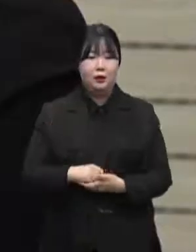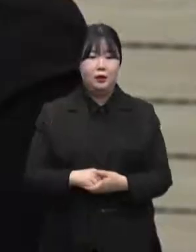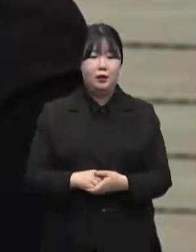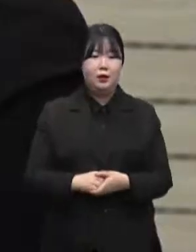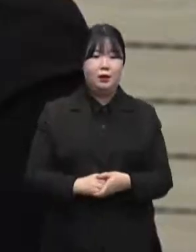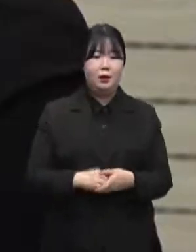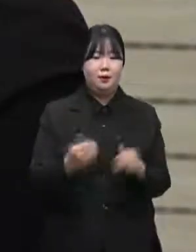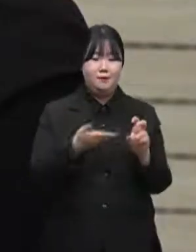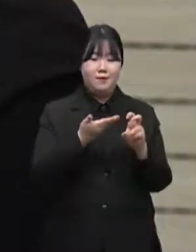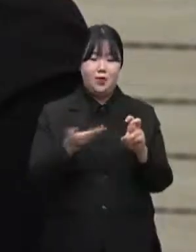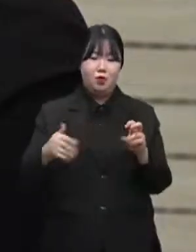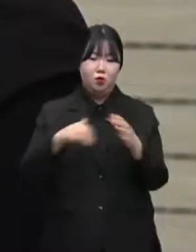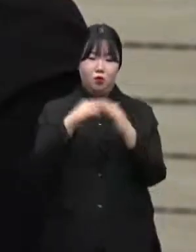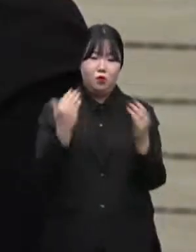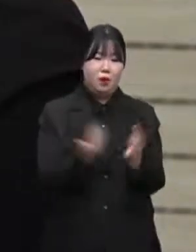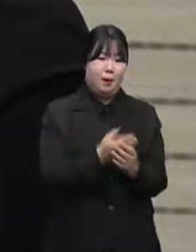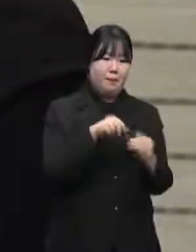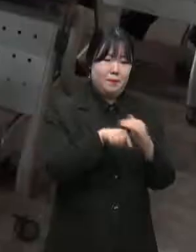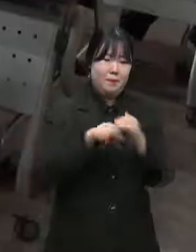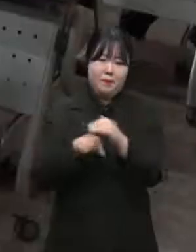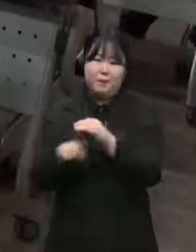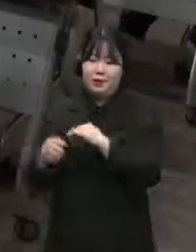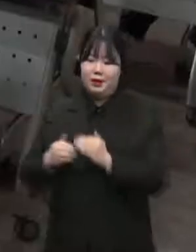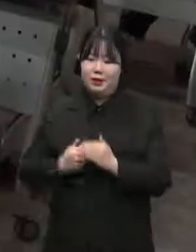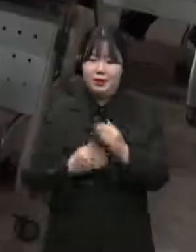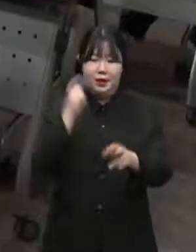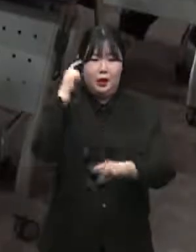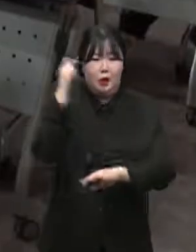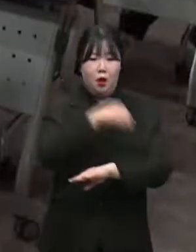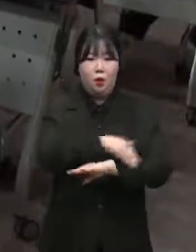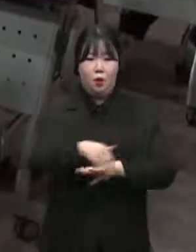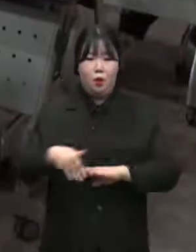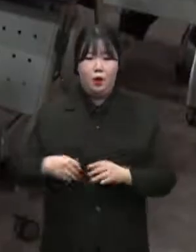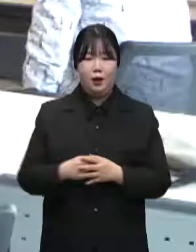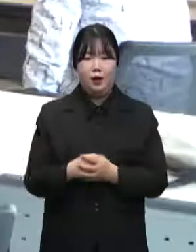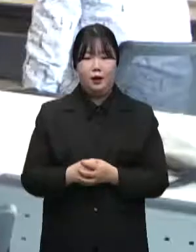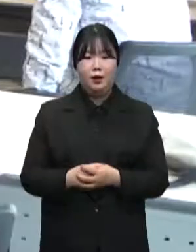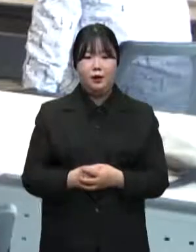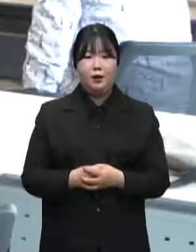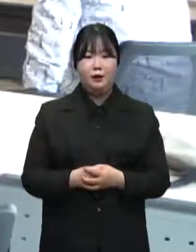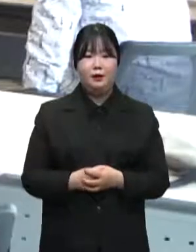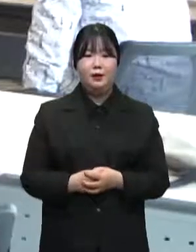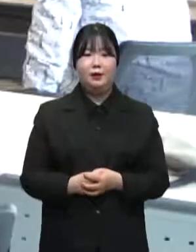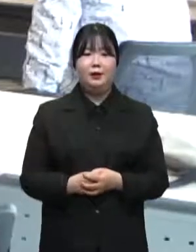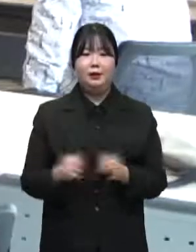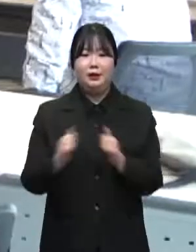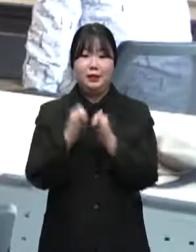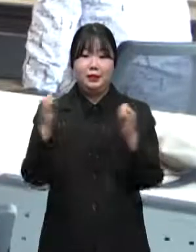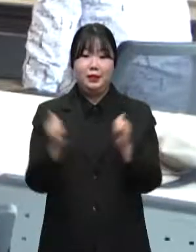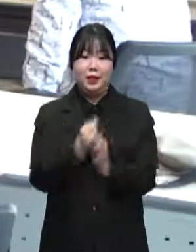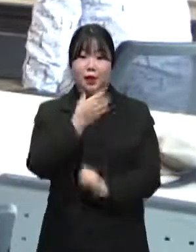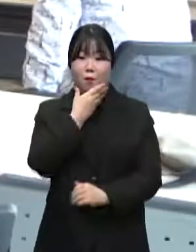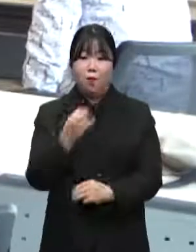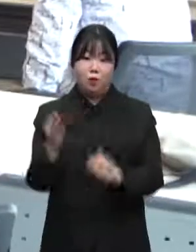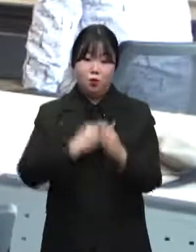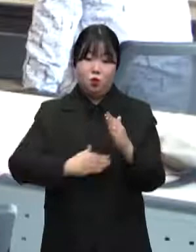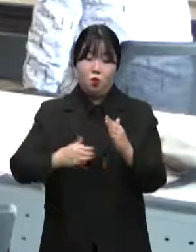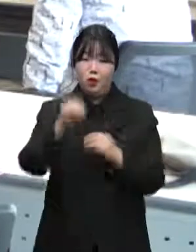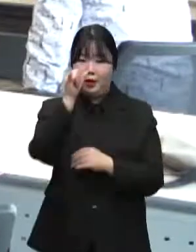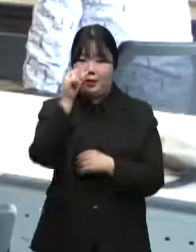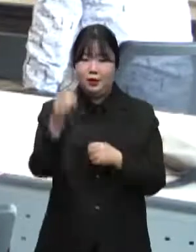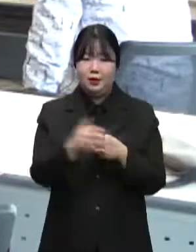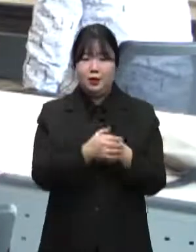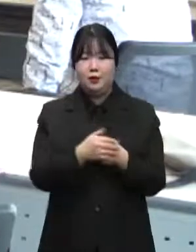꾸준히 이어갈 예정입니다 제 위촉 골목골목에 는 따뜻한 명예 사회복지 공무원들이 깨져서 모두가 행복한 미